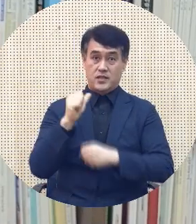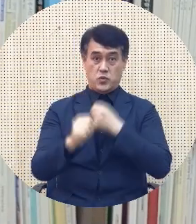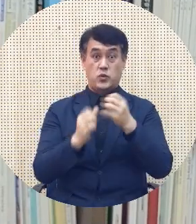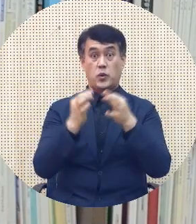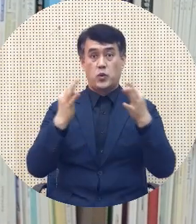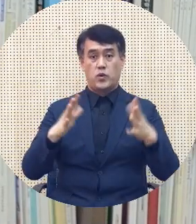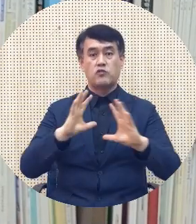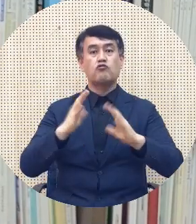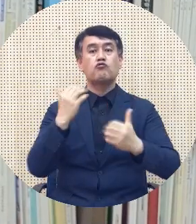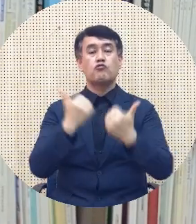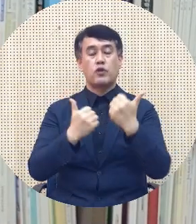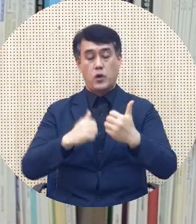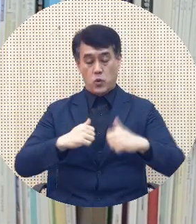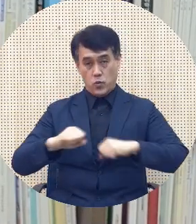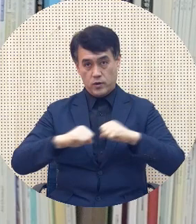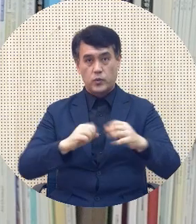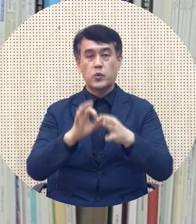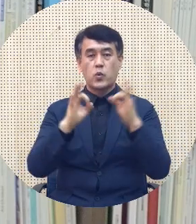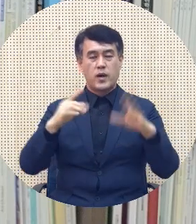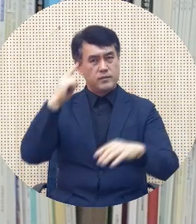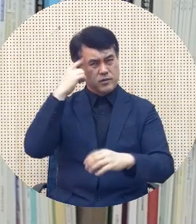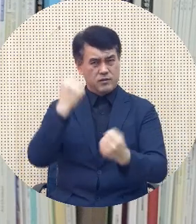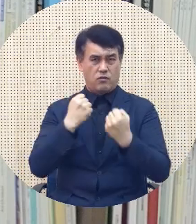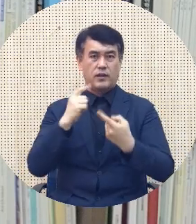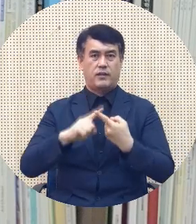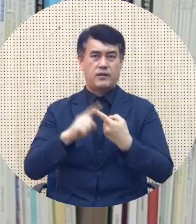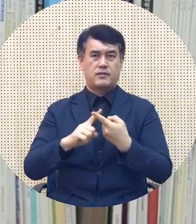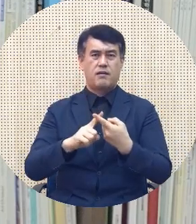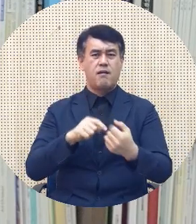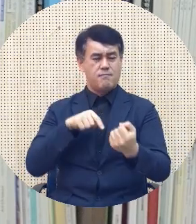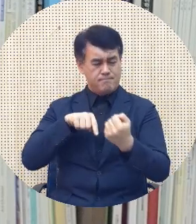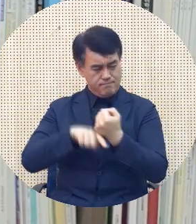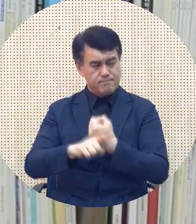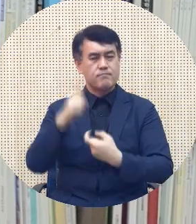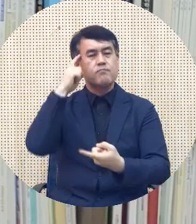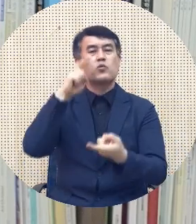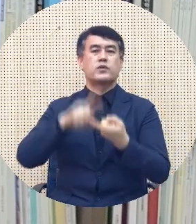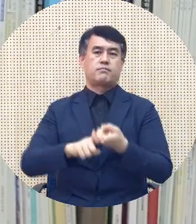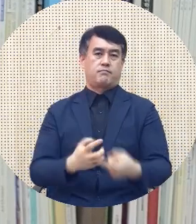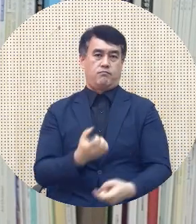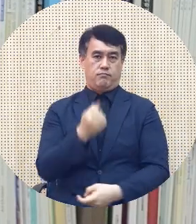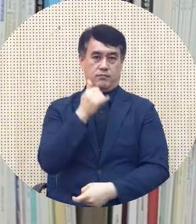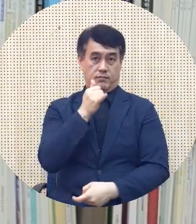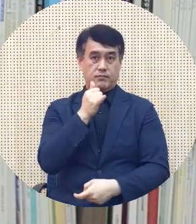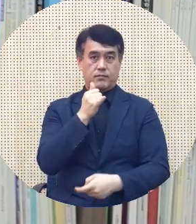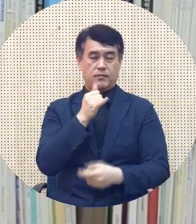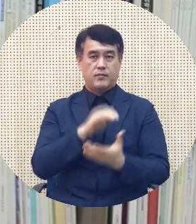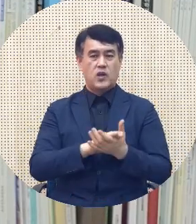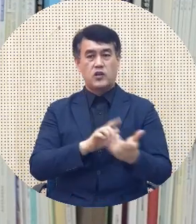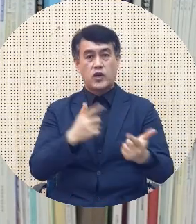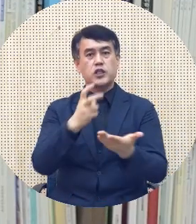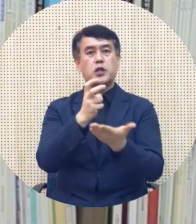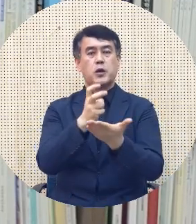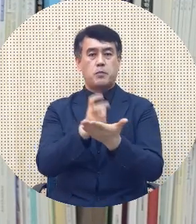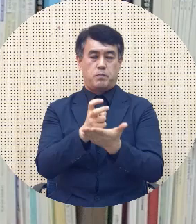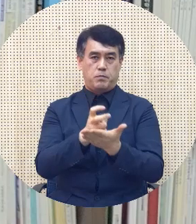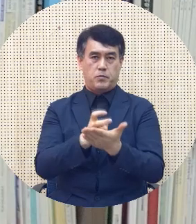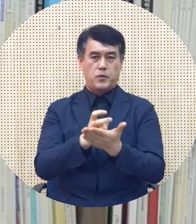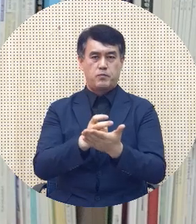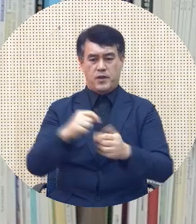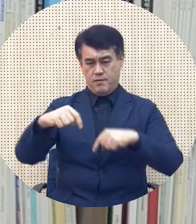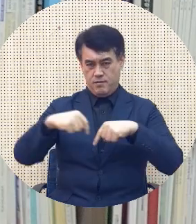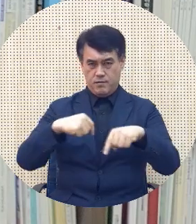국회에서 활동하면서 정신건강 문제에 깊은 관심을 가져왔습니다. 여러 가지 법과 정책의 변화를